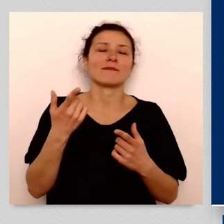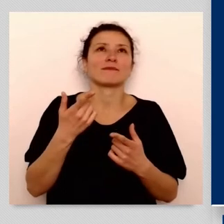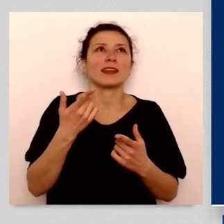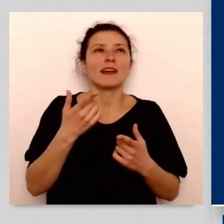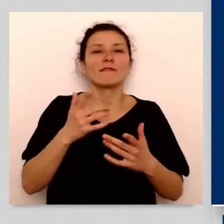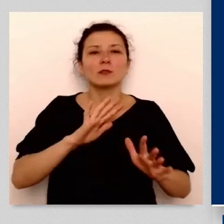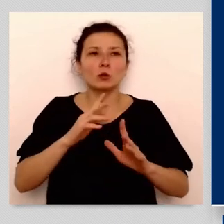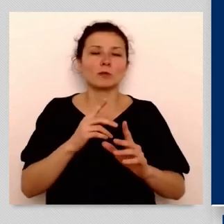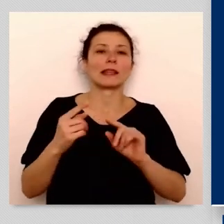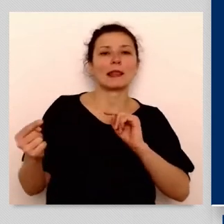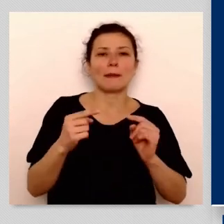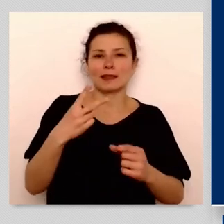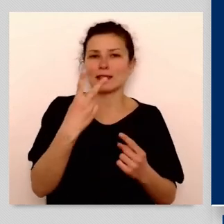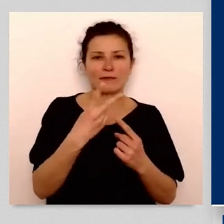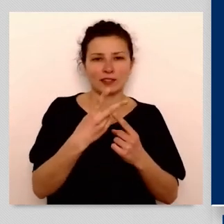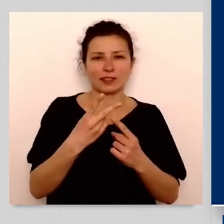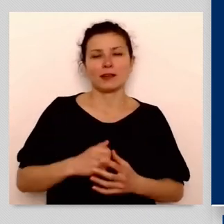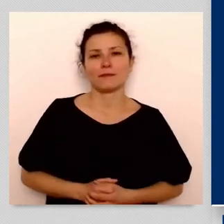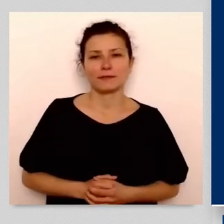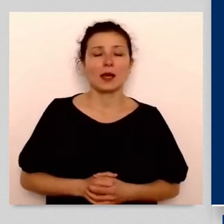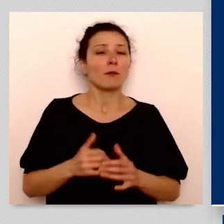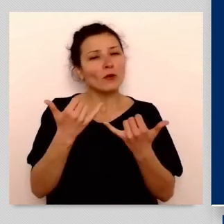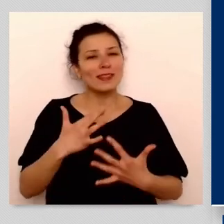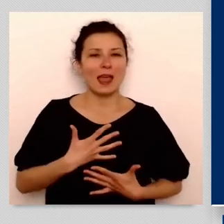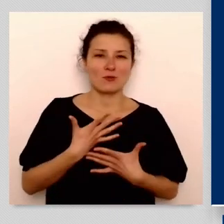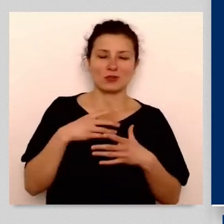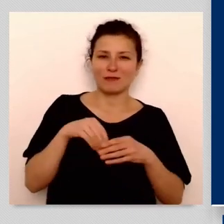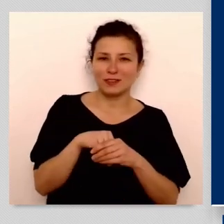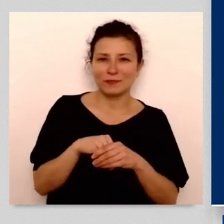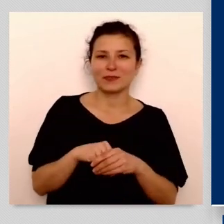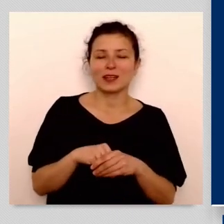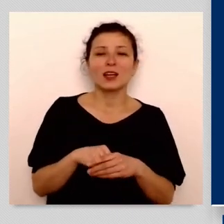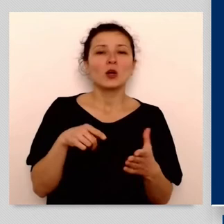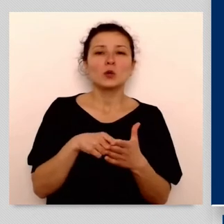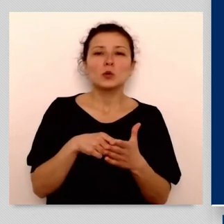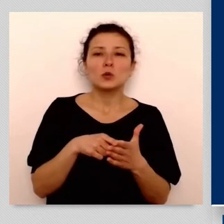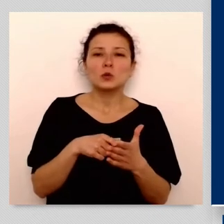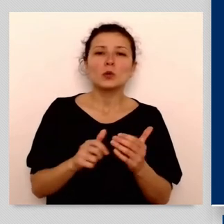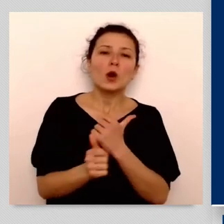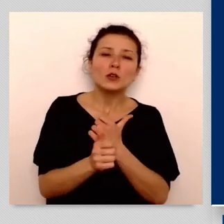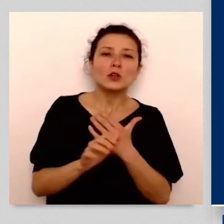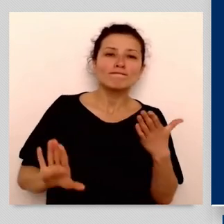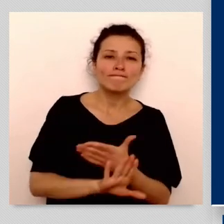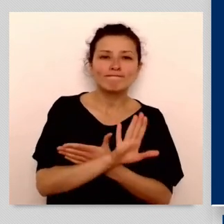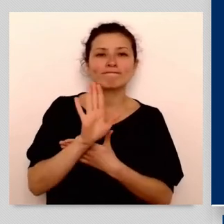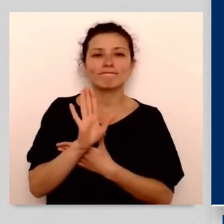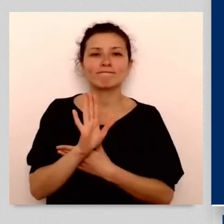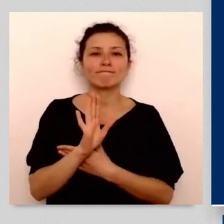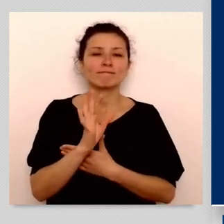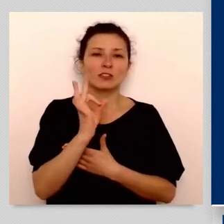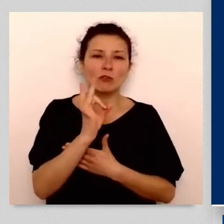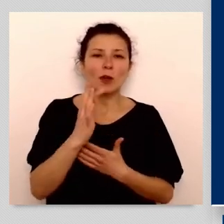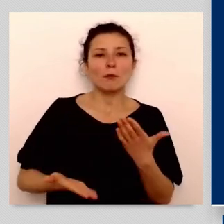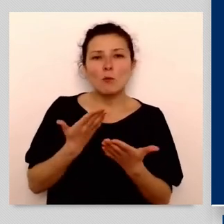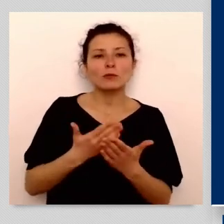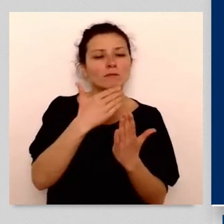się buduje na innych emocjach, tylko właśnie raczej bardziej na przedstawieniu propozycji programowych,